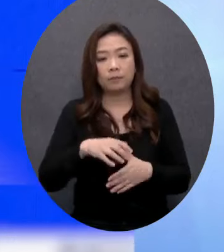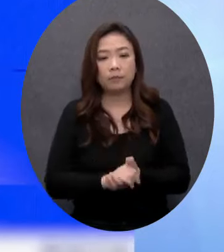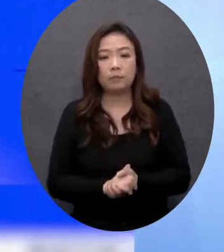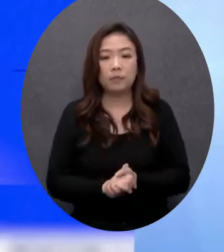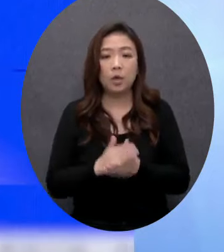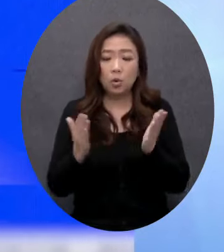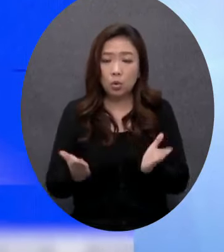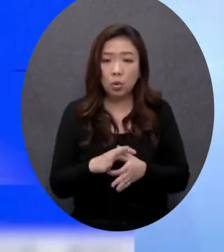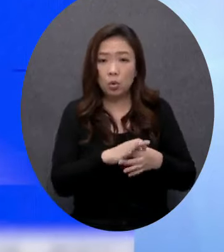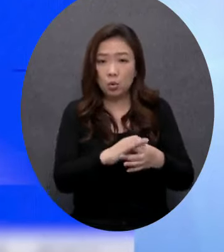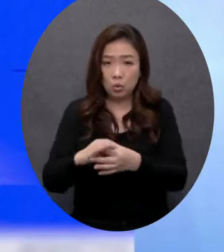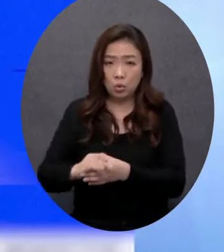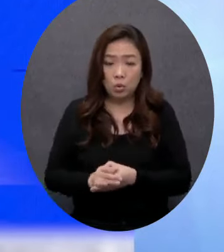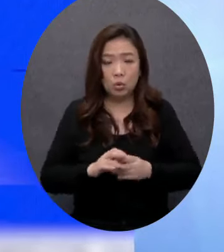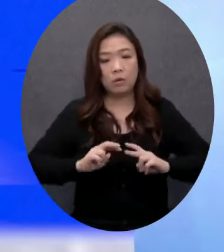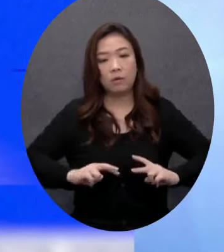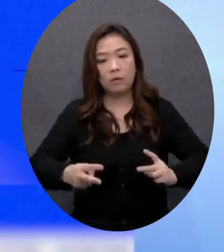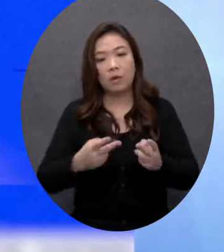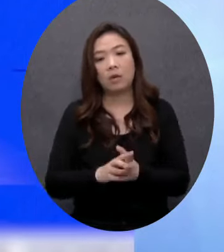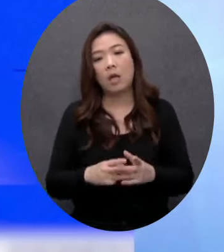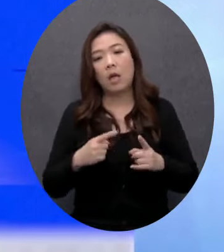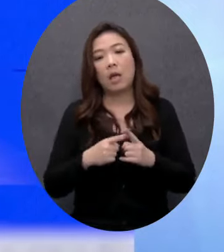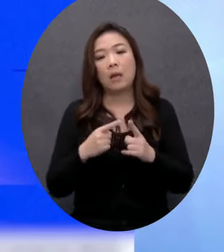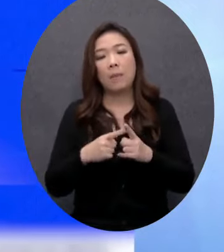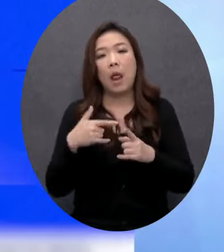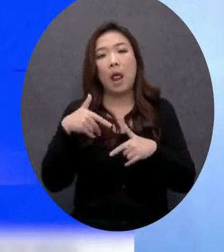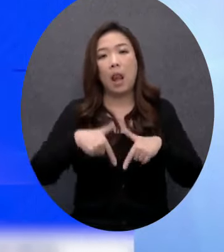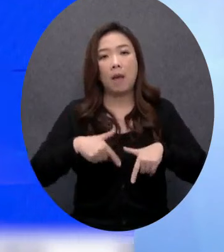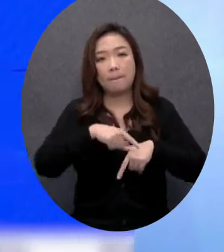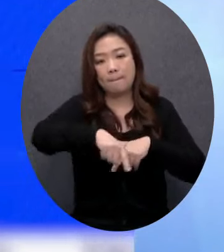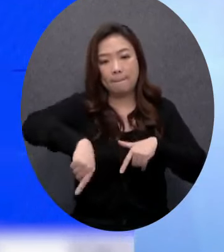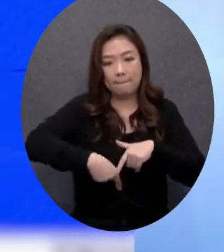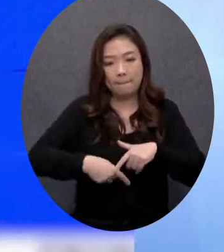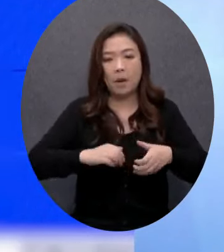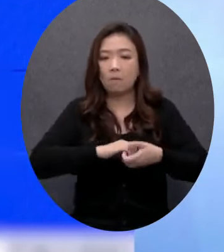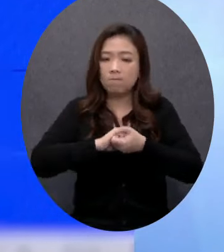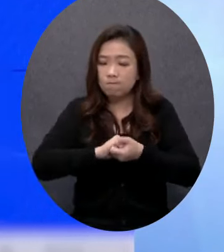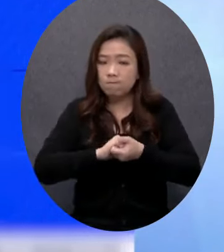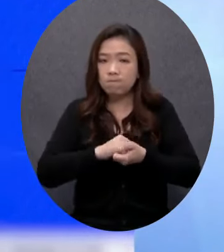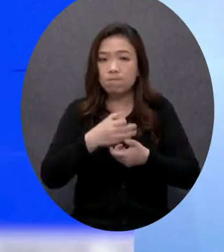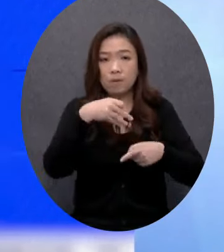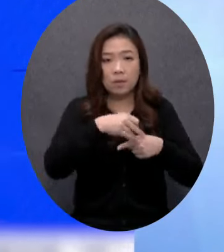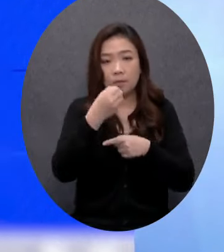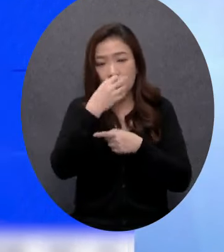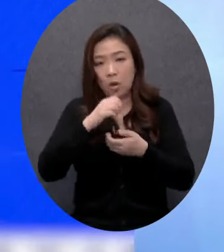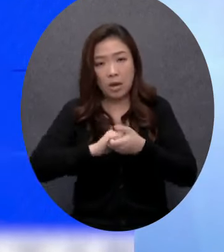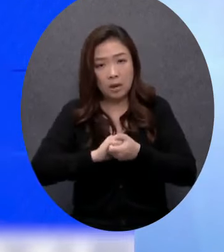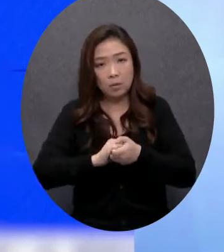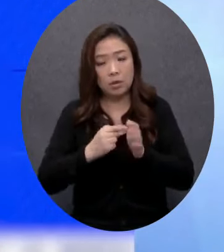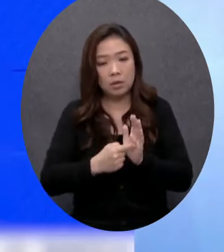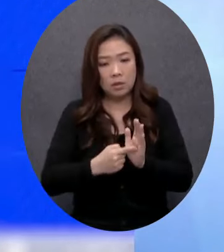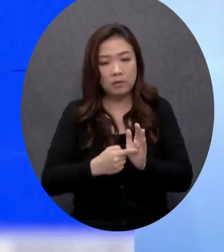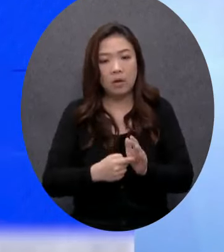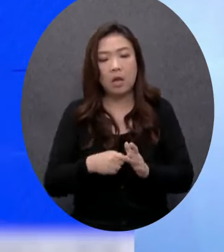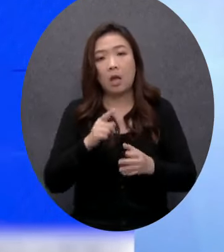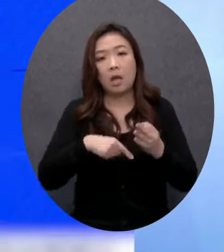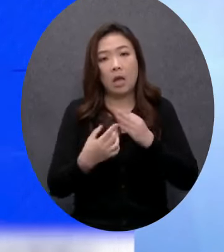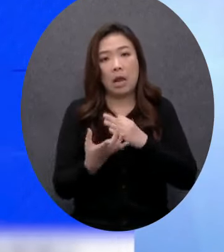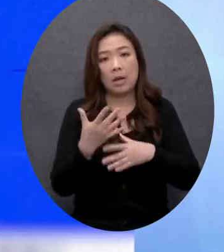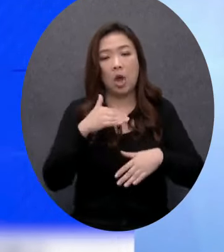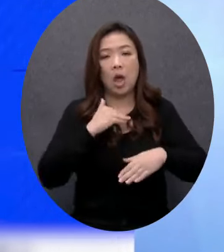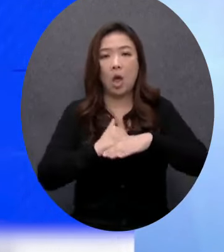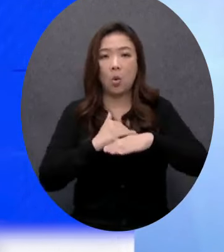展，在人民南片区探索打造深港产业合作示范园区，在莲塘口岸片区联